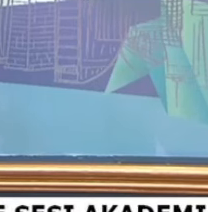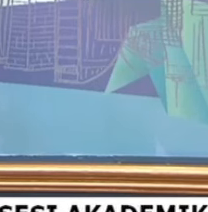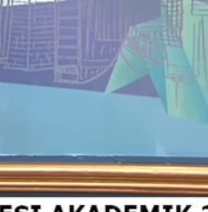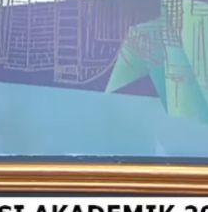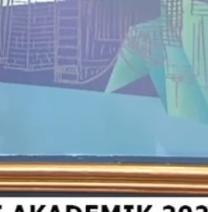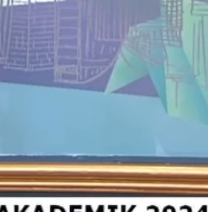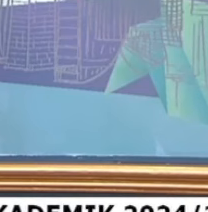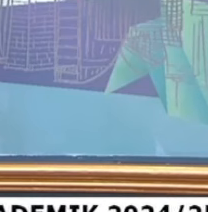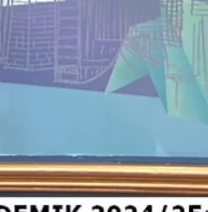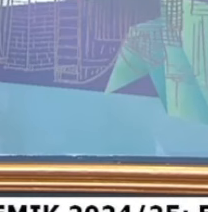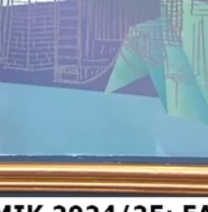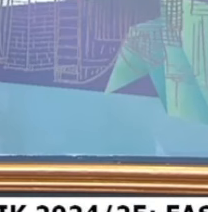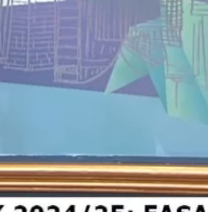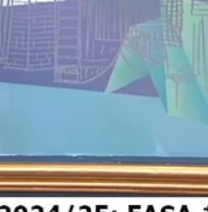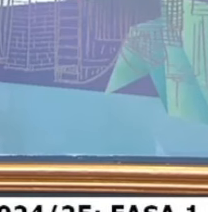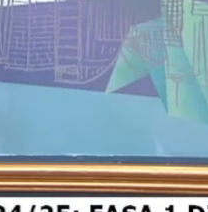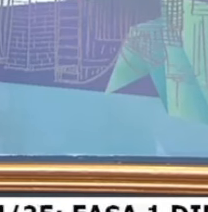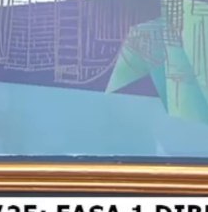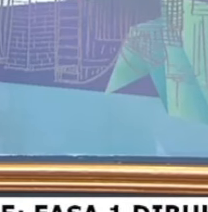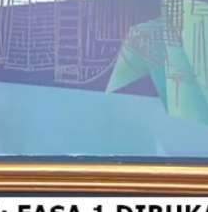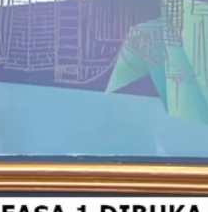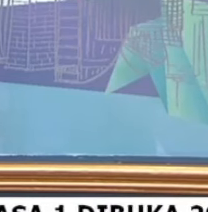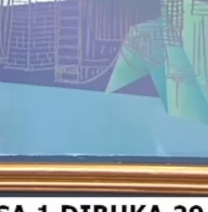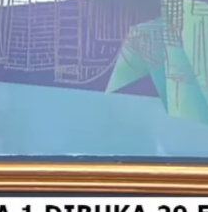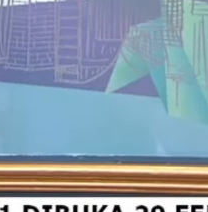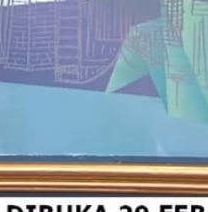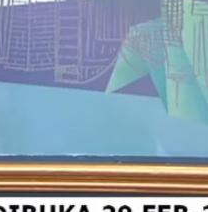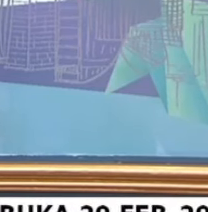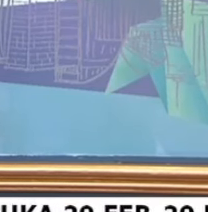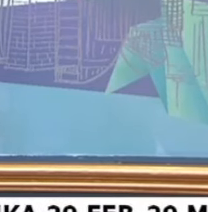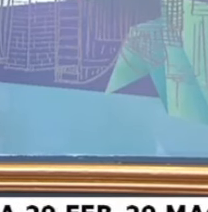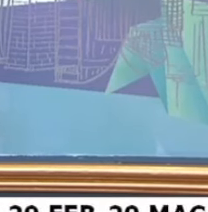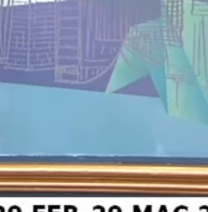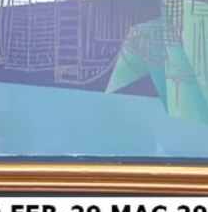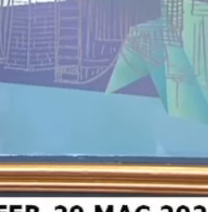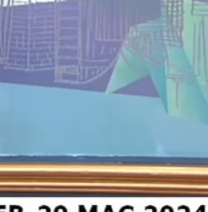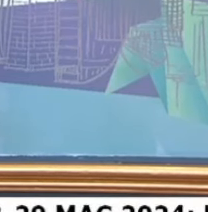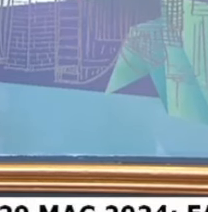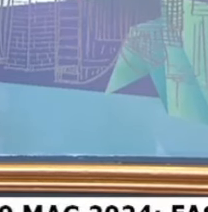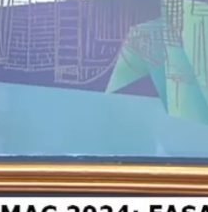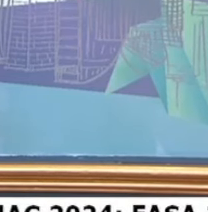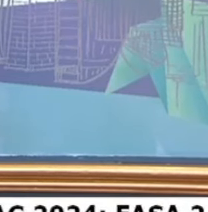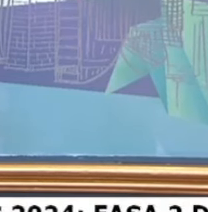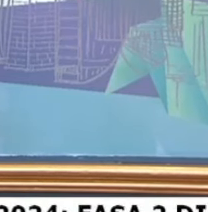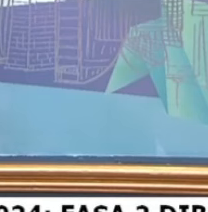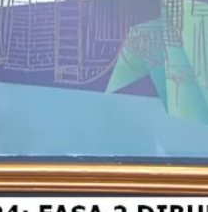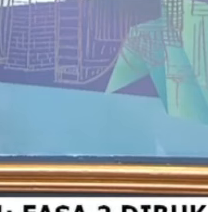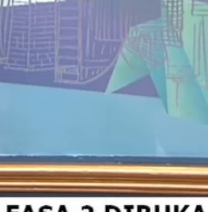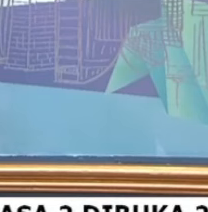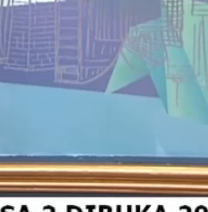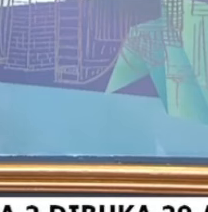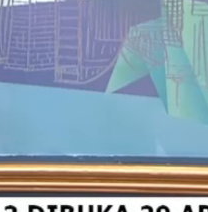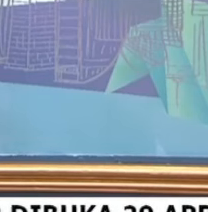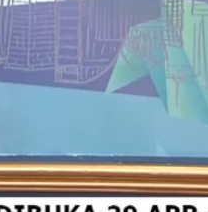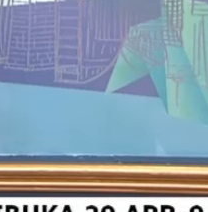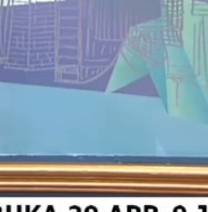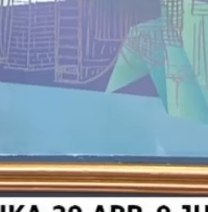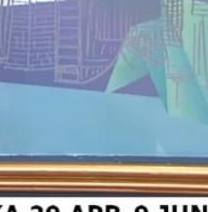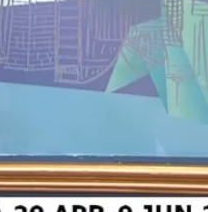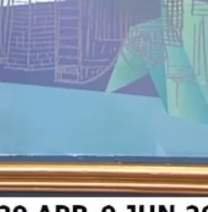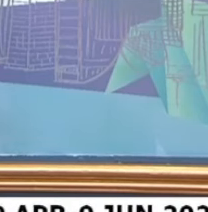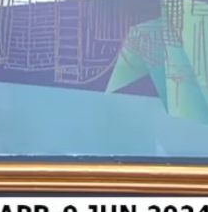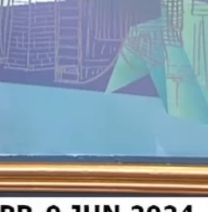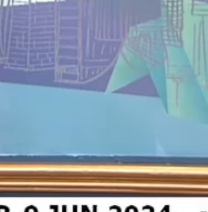dan Transformasi AI, Datuk Seri Fadilah Yusof, bagi soalan pertama di mana beliau mengatakan tenaga boleh baharu ataupun TBB